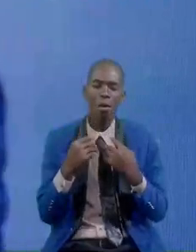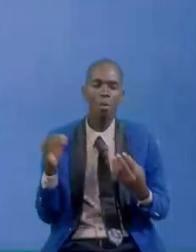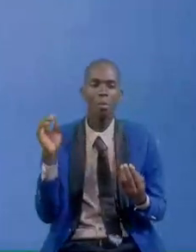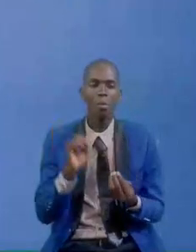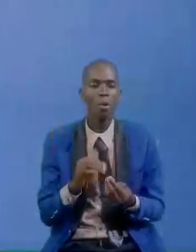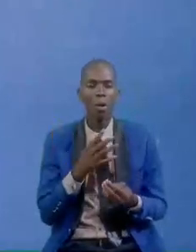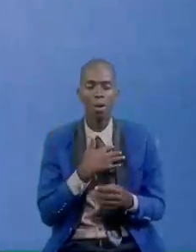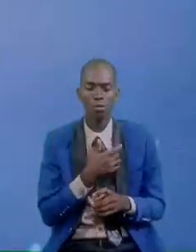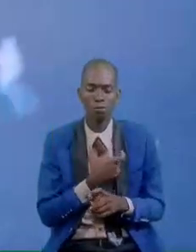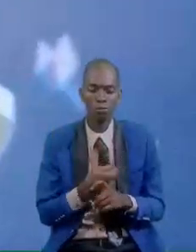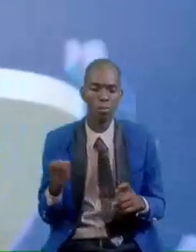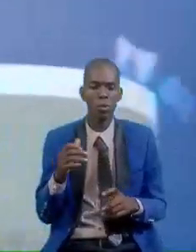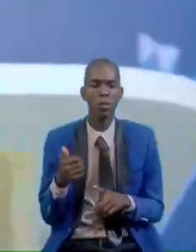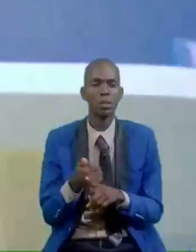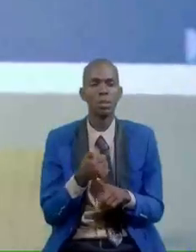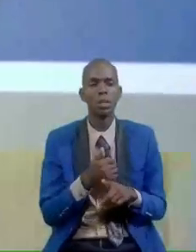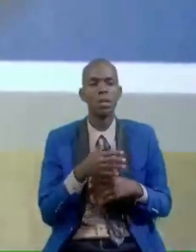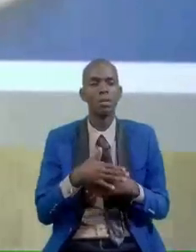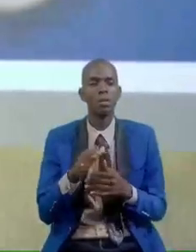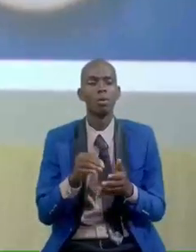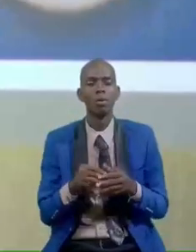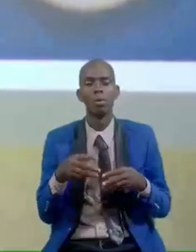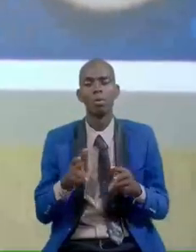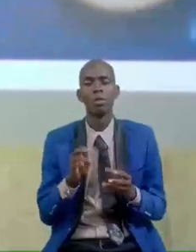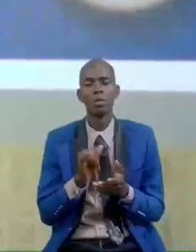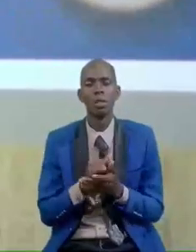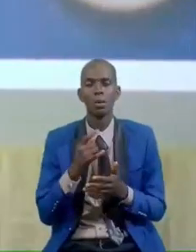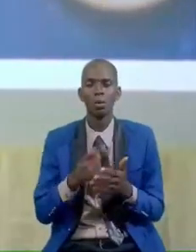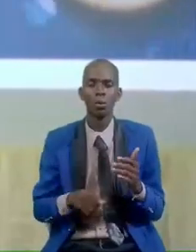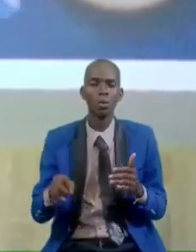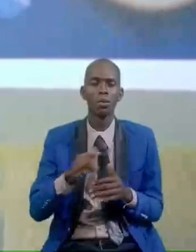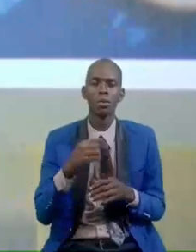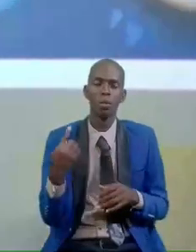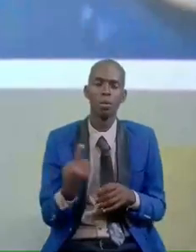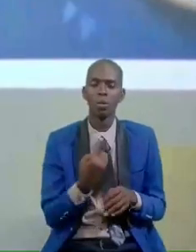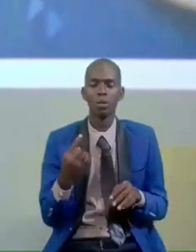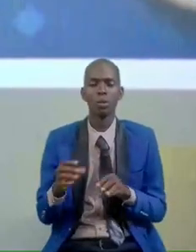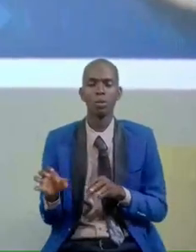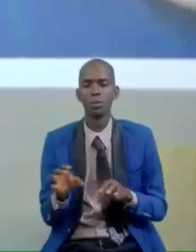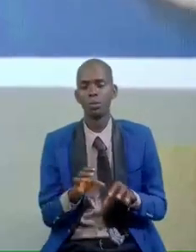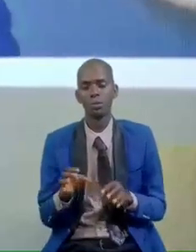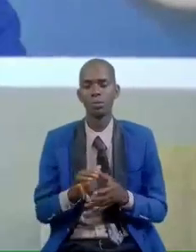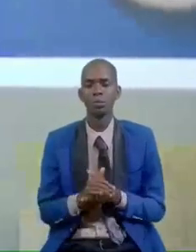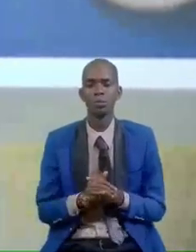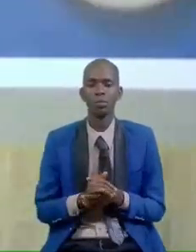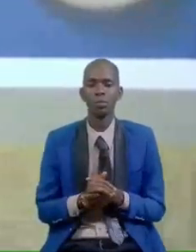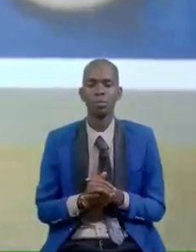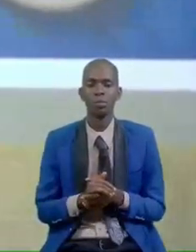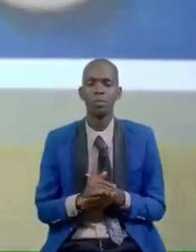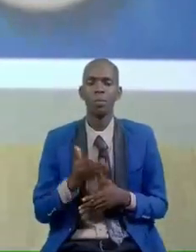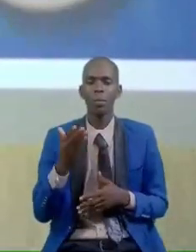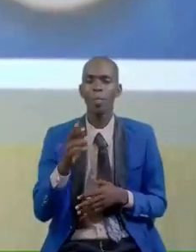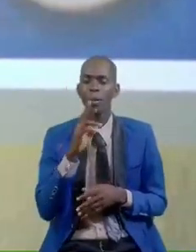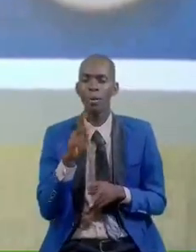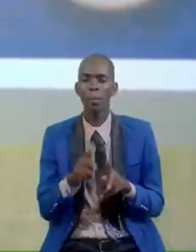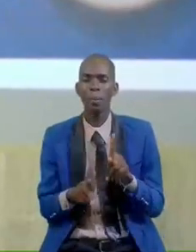des incisions avec des épées. C'est ce qu'ils ont toujours fait, selon leur coutume. Il y a des